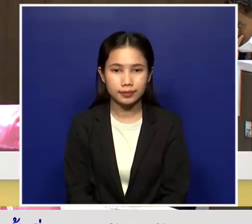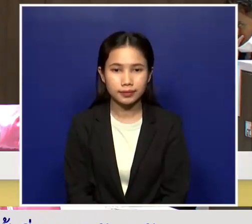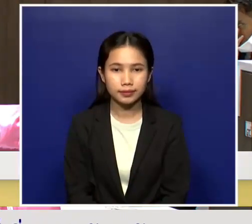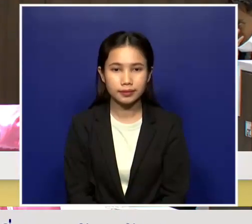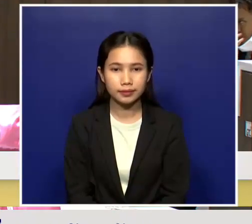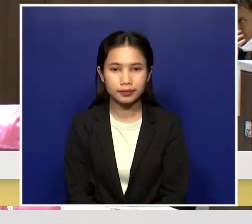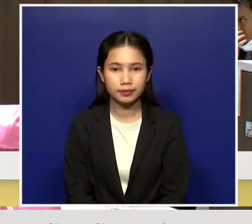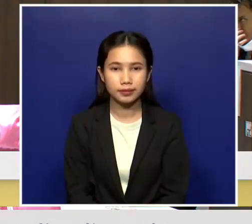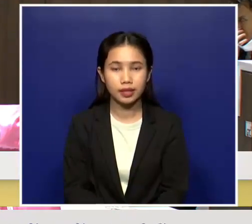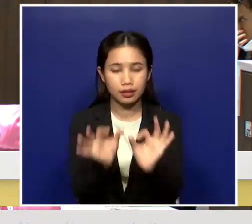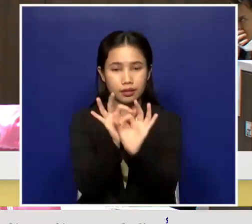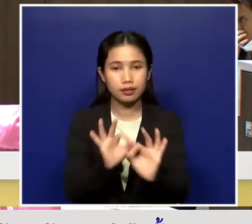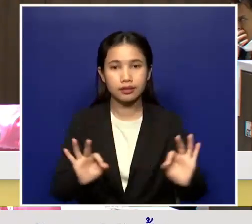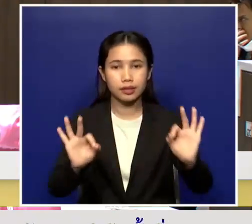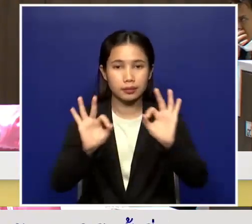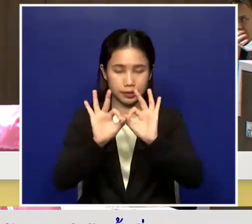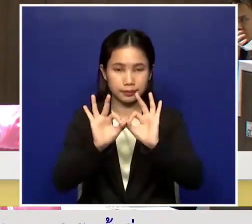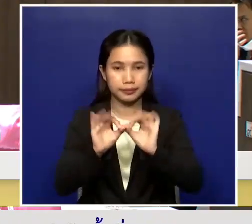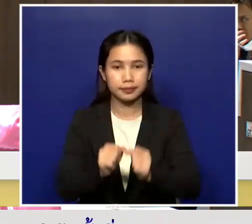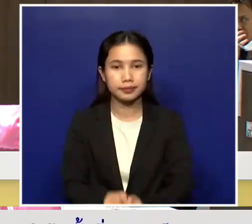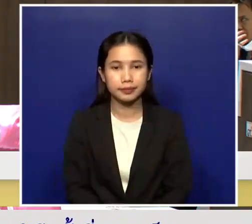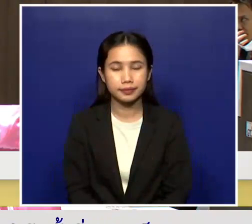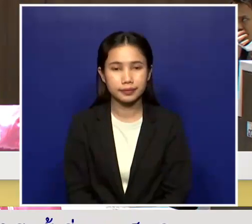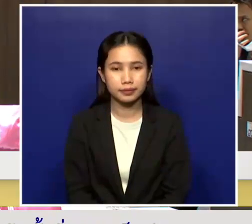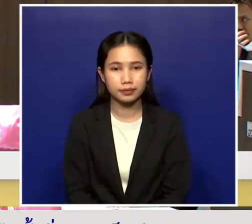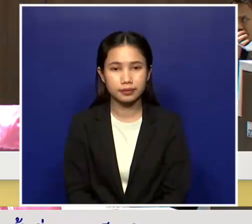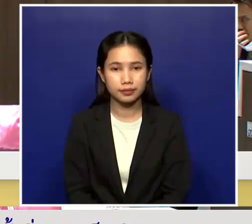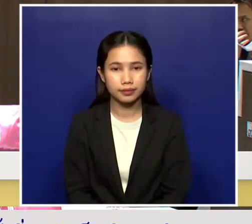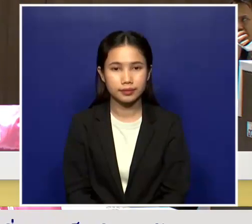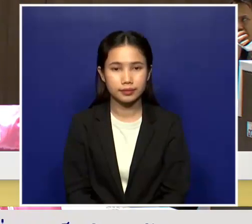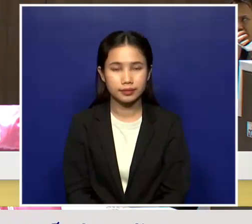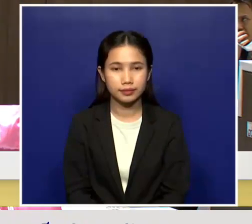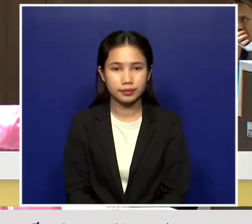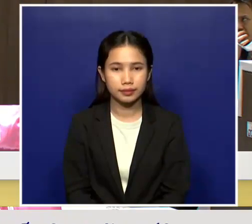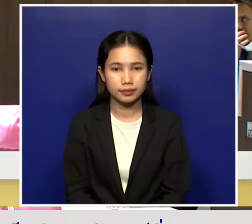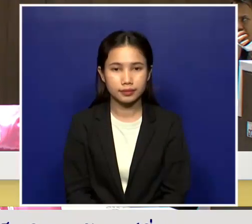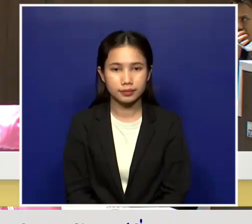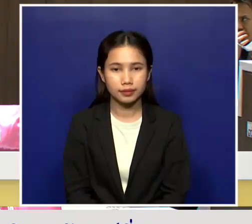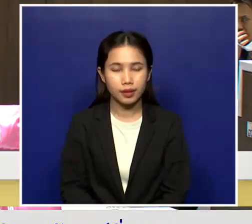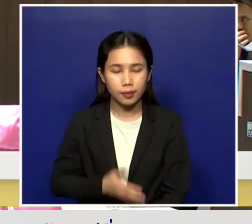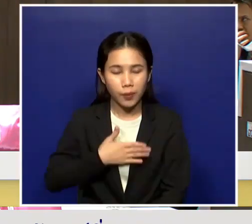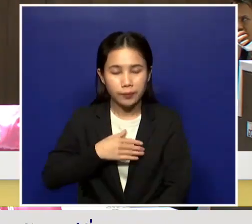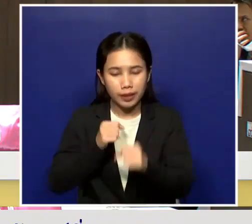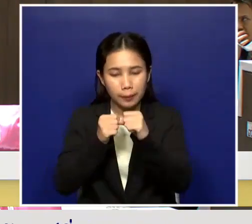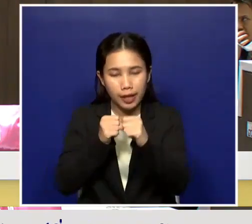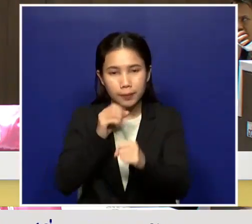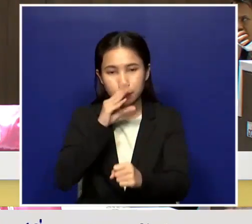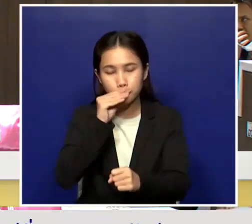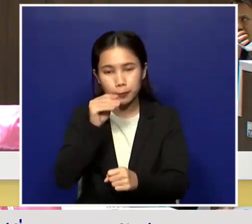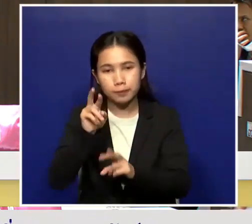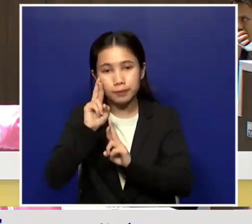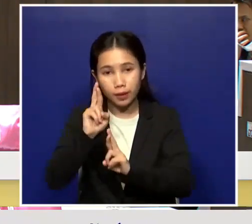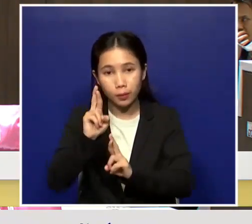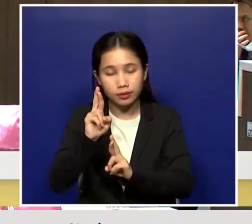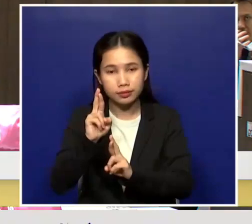เรื่องสำคัญอีกเรื่องหนึ่งท่านประธานผมจะพยายามพูดให้ระวังที่สุด